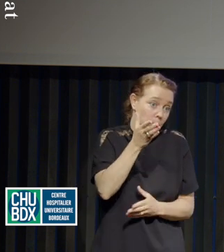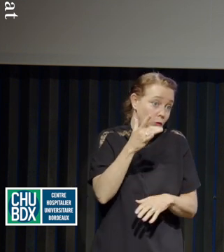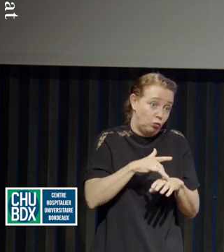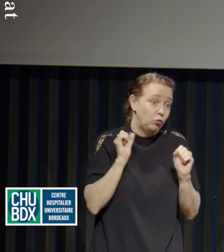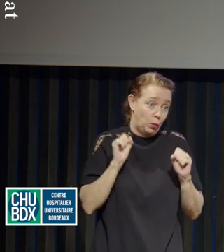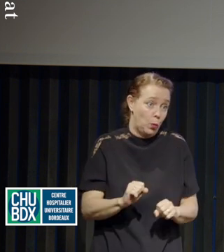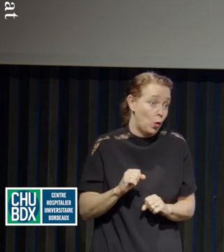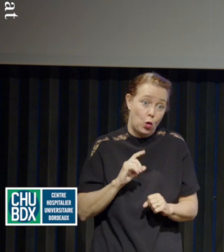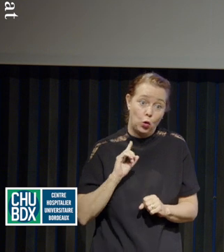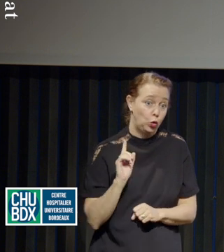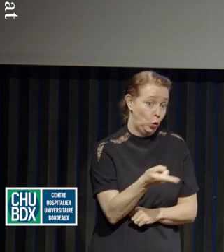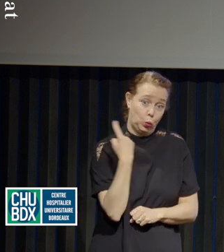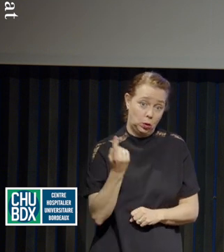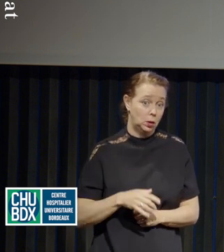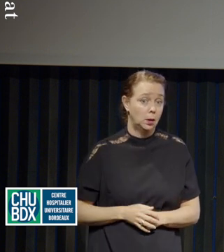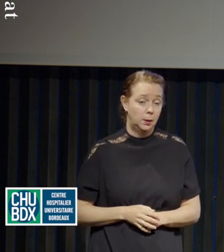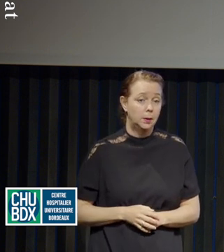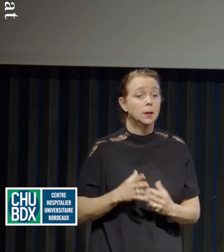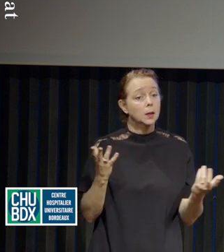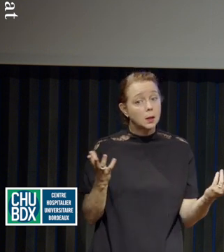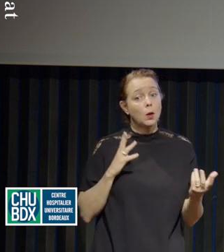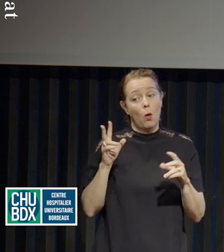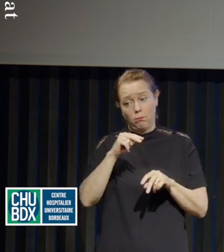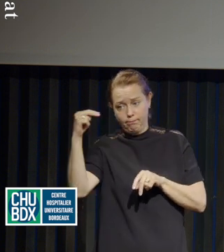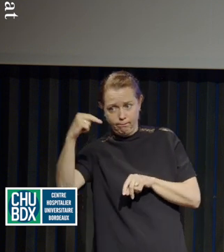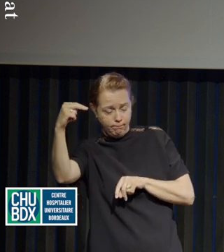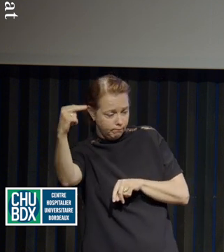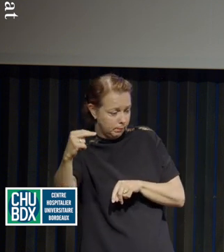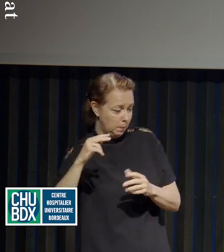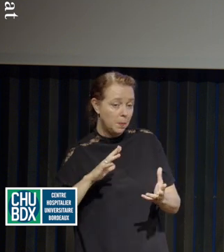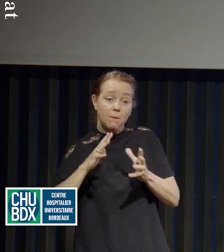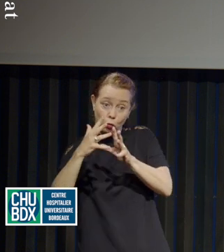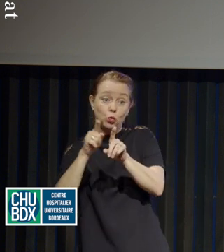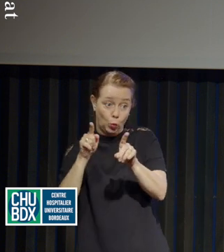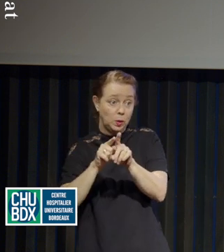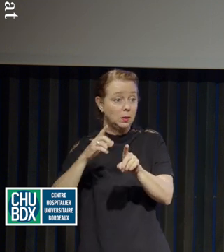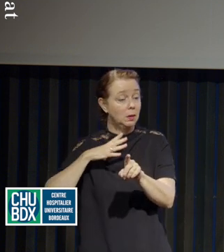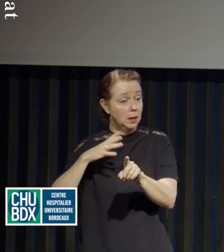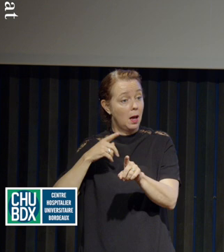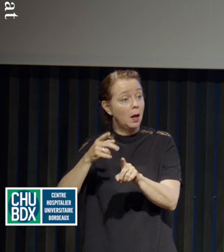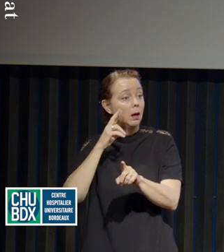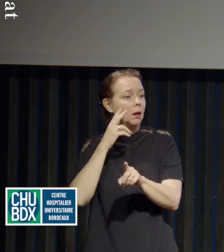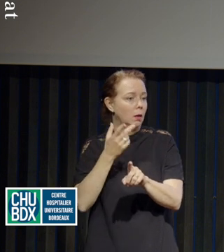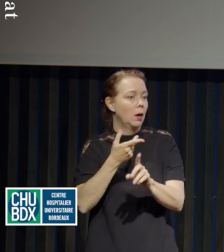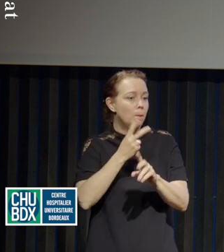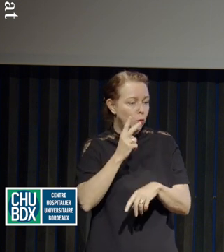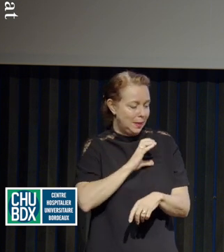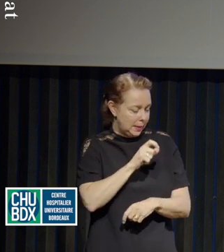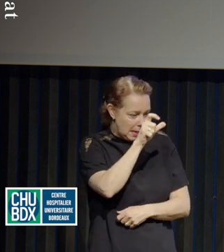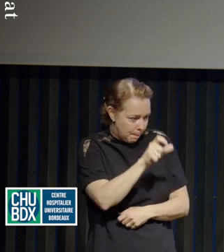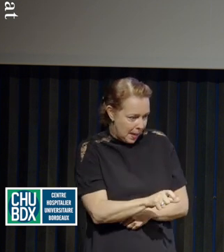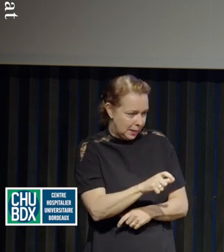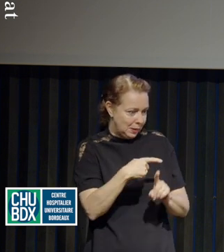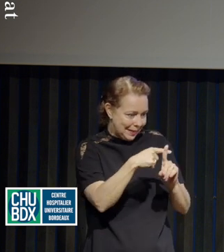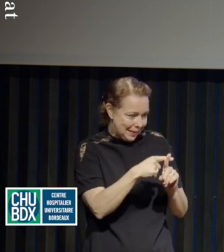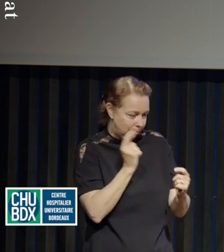troubles psychiatriques. L'évolution des approches permet aujourd'hui d'avoir, comme on l'a vu, une approche beaucoup plus personnalisée, centrée